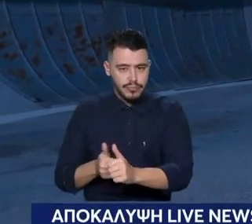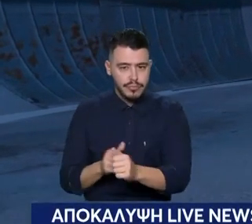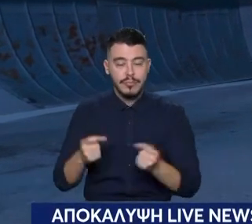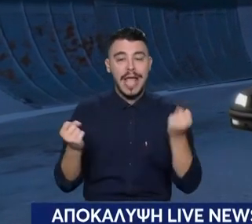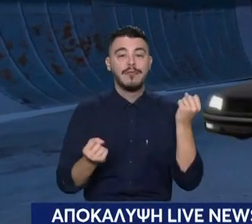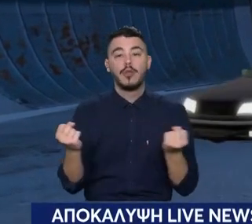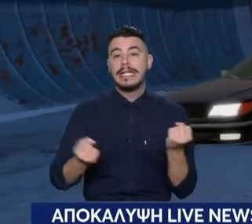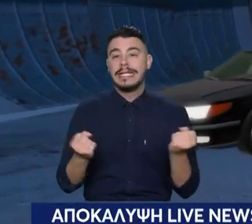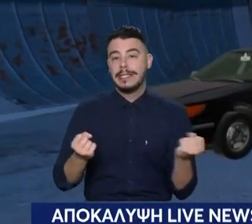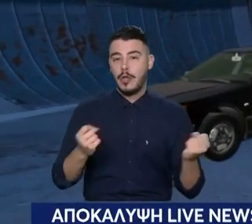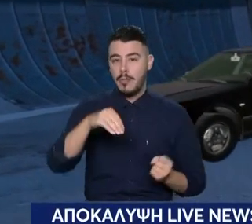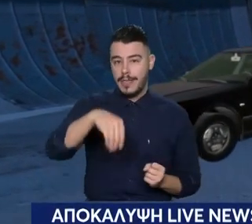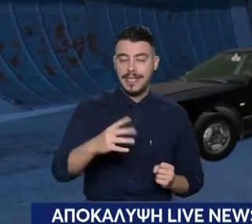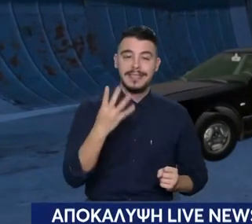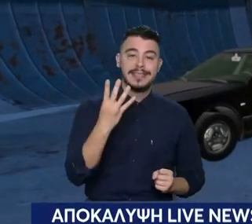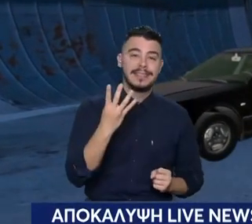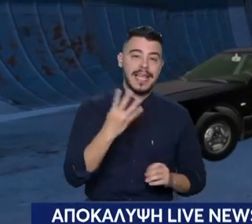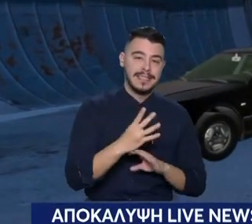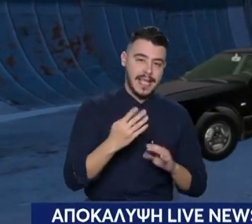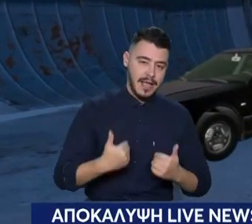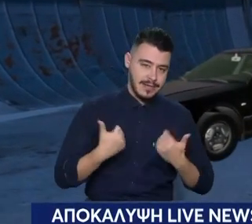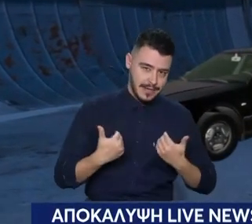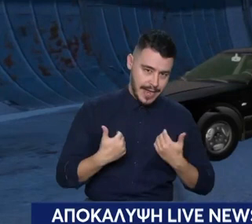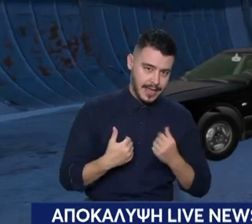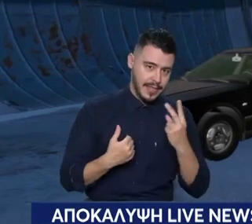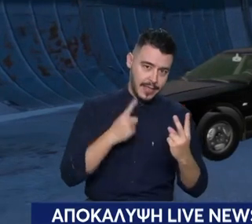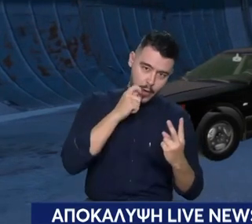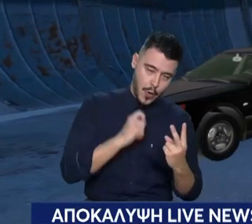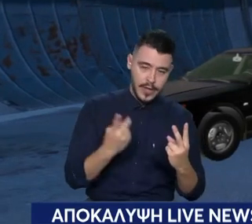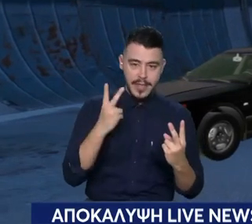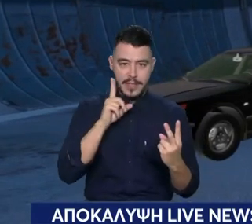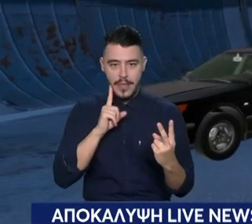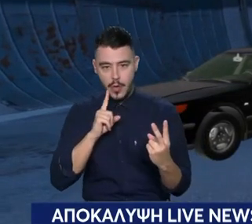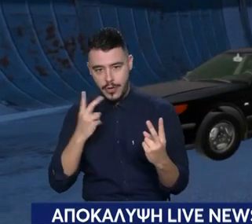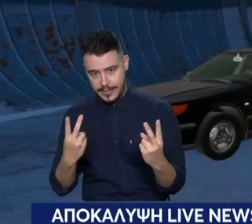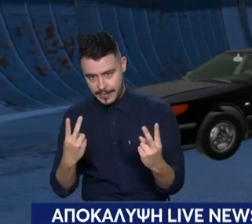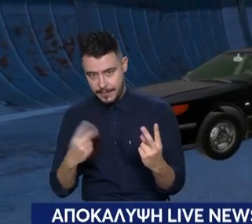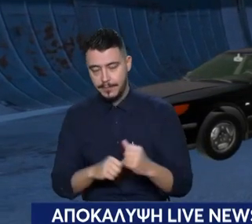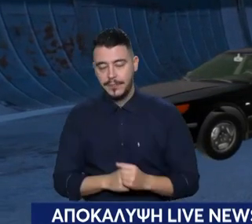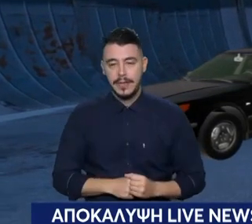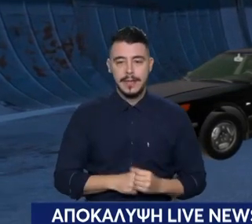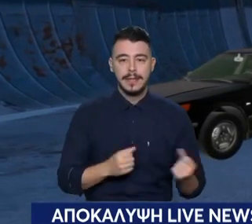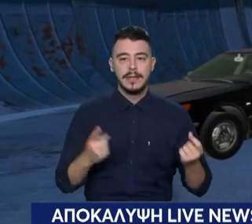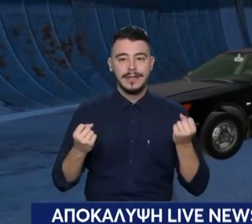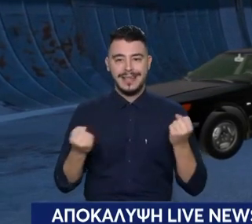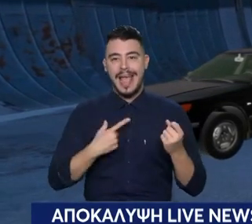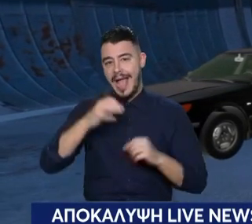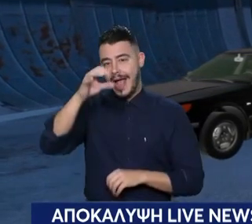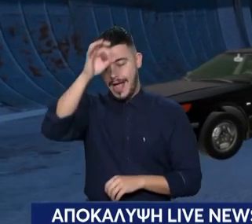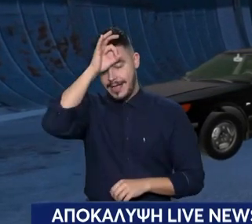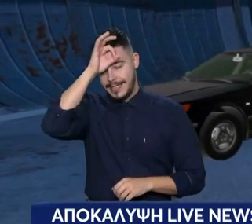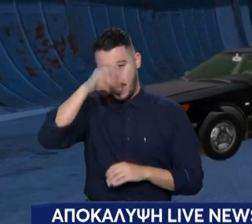4 νεαροί, 2 αγόρια και 2 κορίτσια. Όταν οι αστυνομικοί, θυμάστε, ακινητοποίησαν το αυτοκίνητο, ο αστυνομικός βγήκε έξω με το